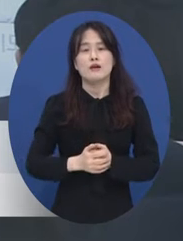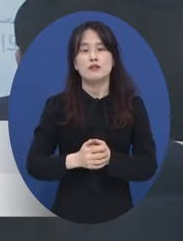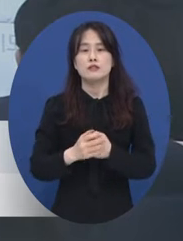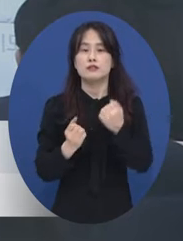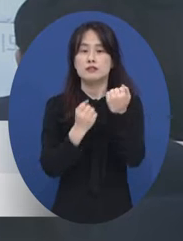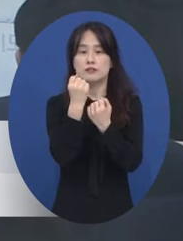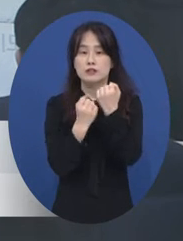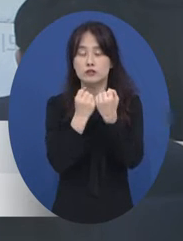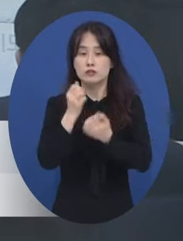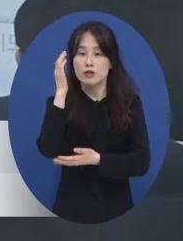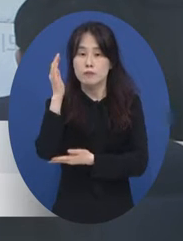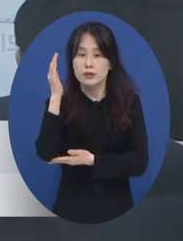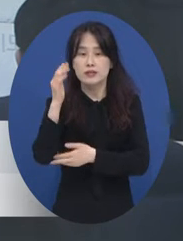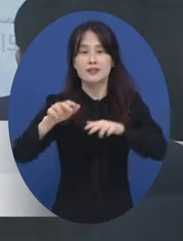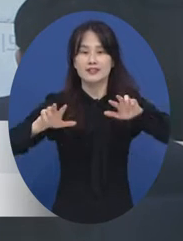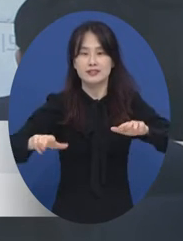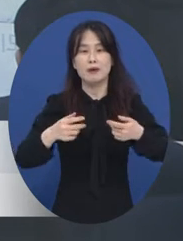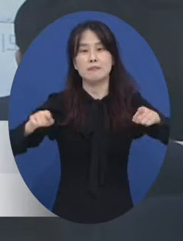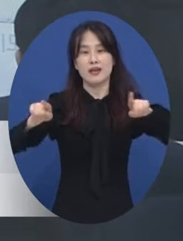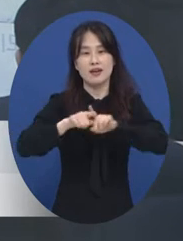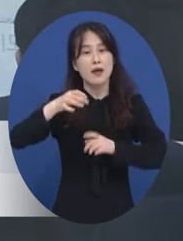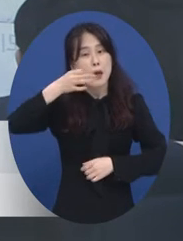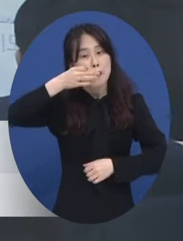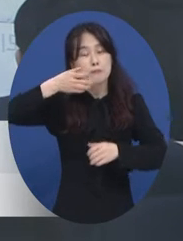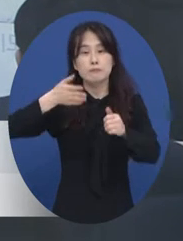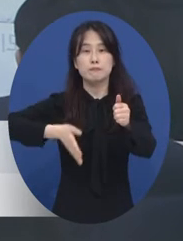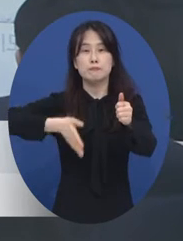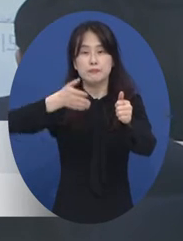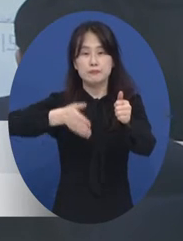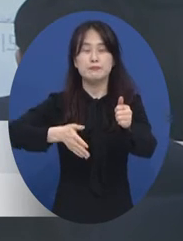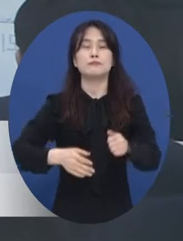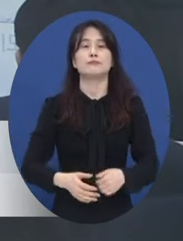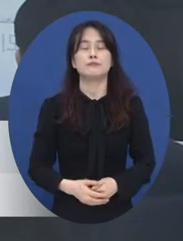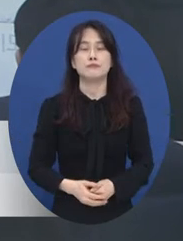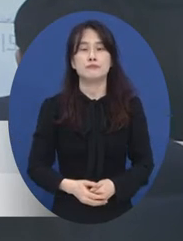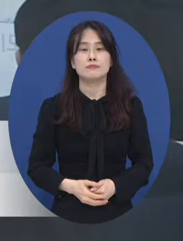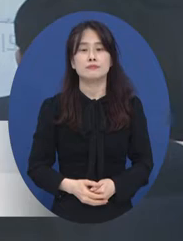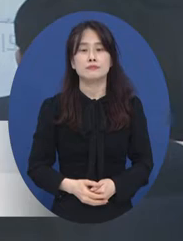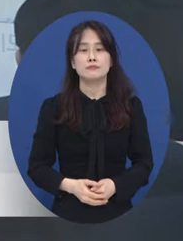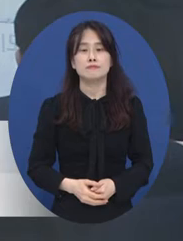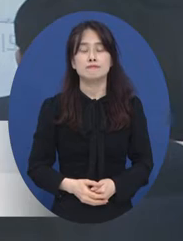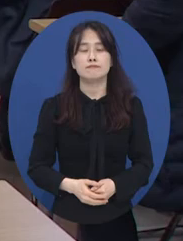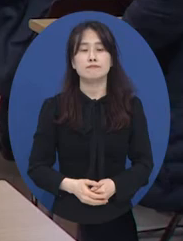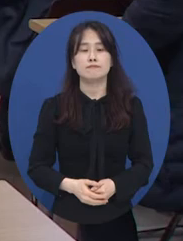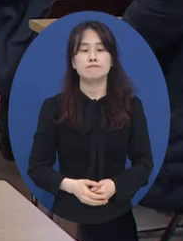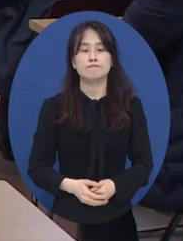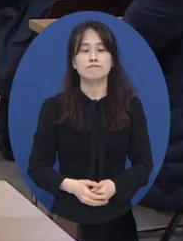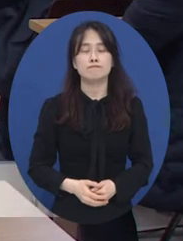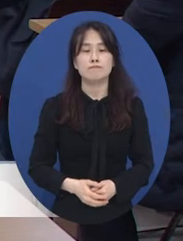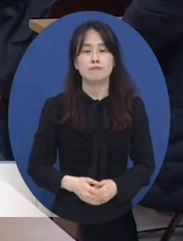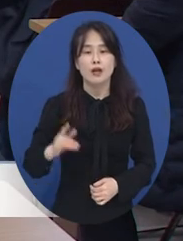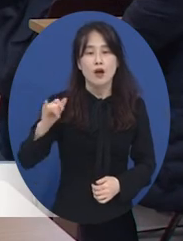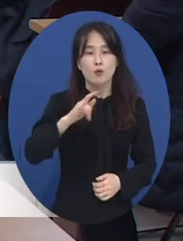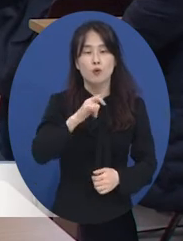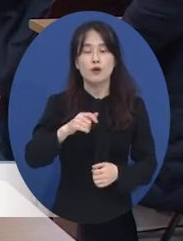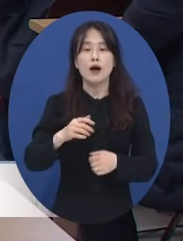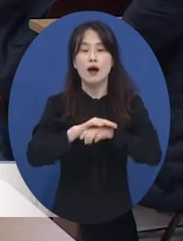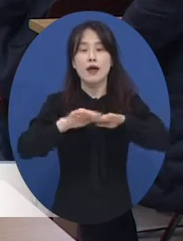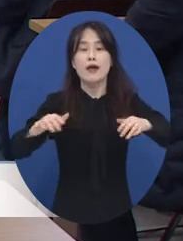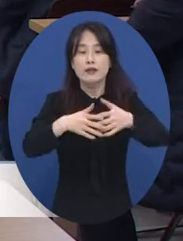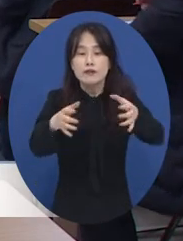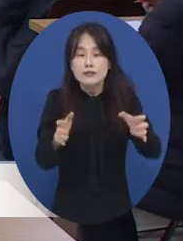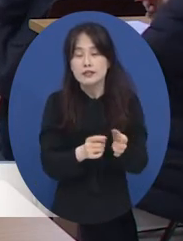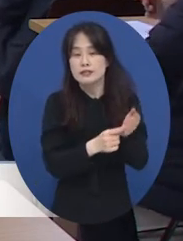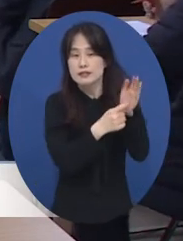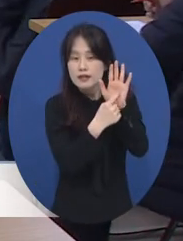알고 긴급 대책 딴 의 정례브리핑 현장 함께 보시죠 최창수 기자입니다 경우도 콜은 알고